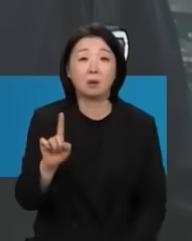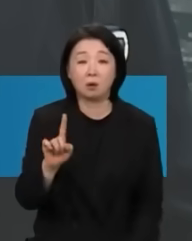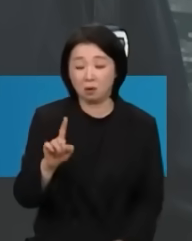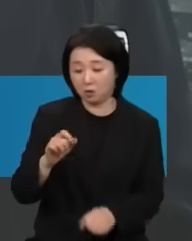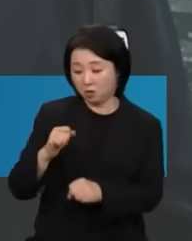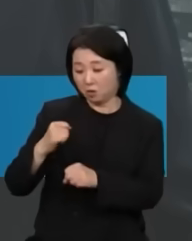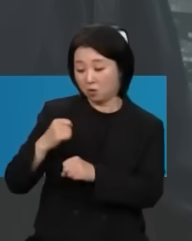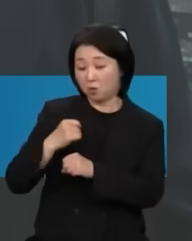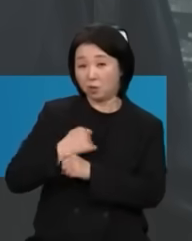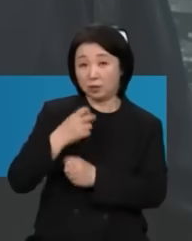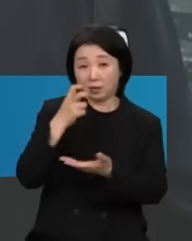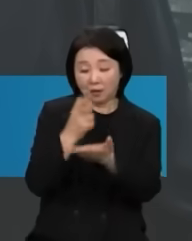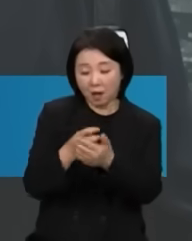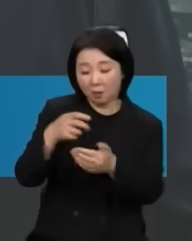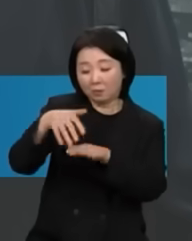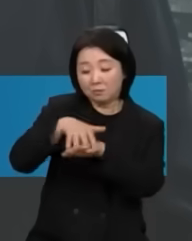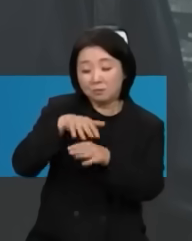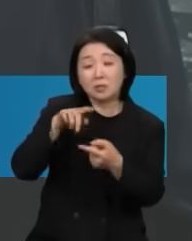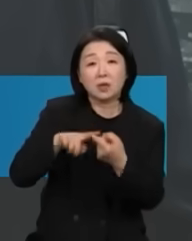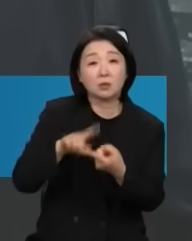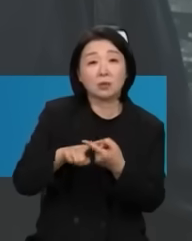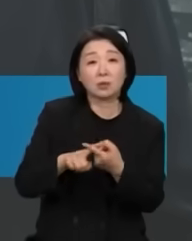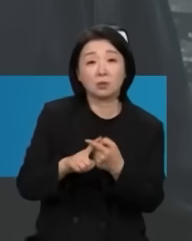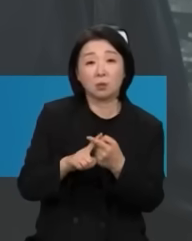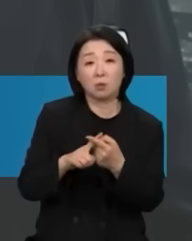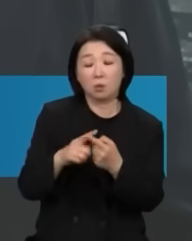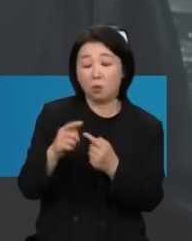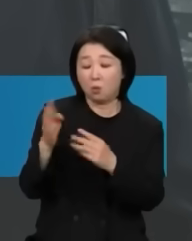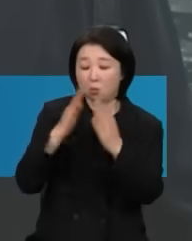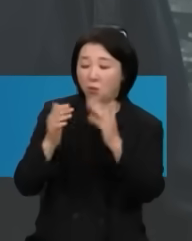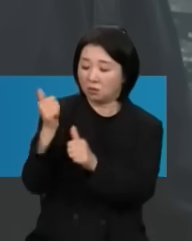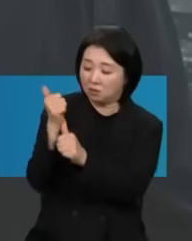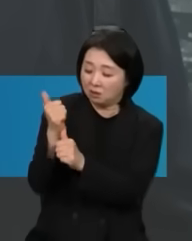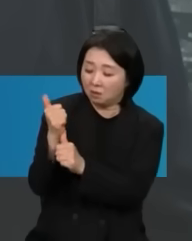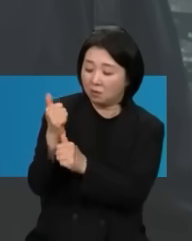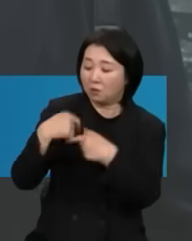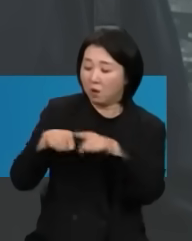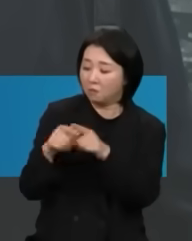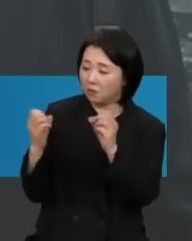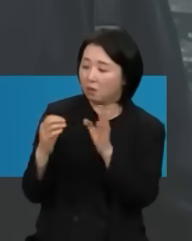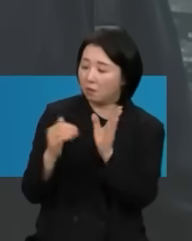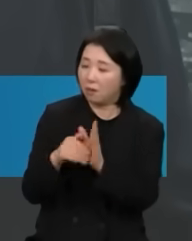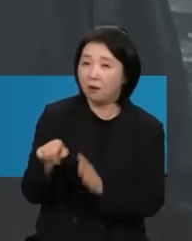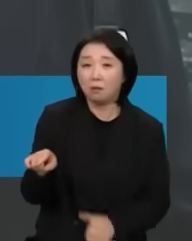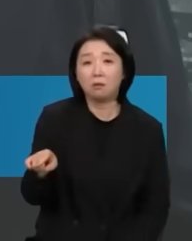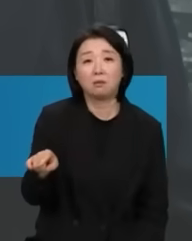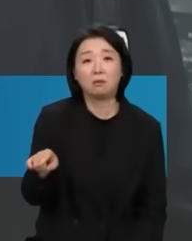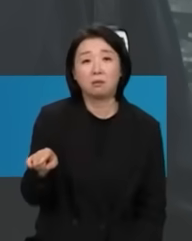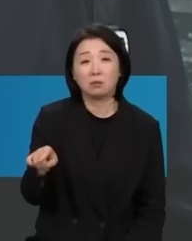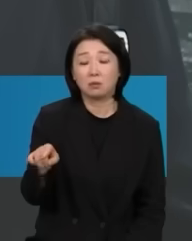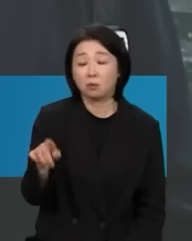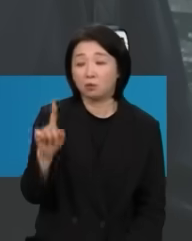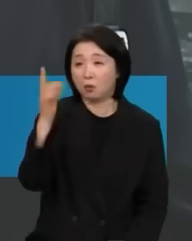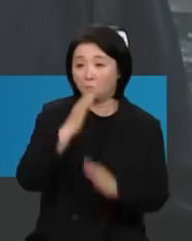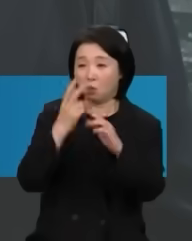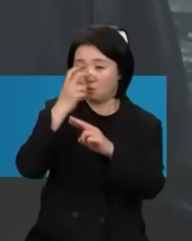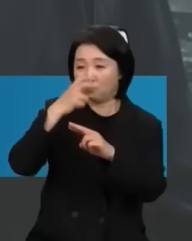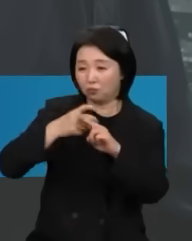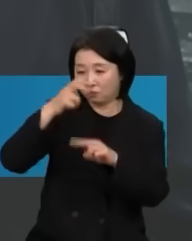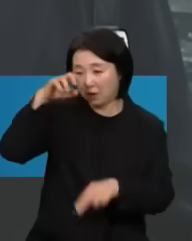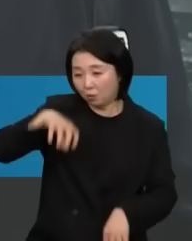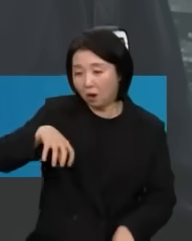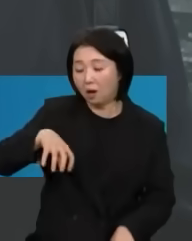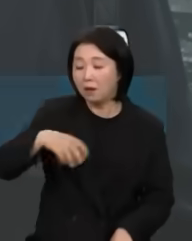군 사법 제도에 대한 논의를 공직기강 비서관과 했다는 진술이어서 공수처가 이 진술에 대한 사실